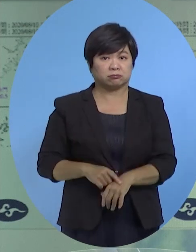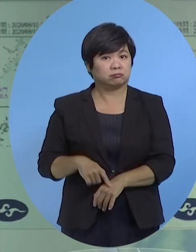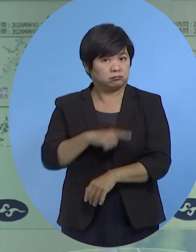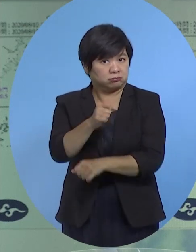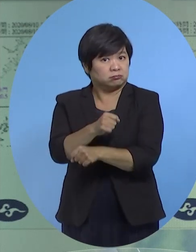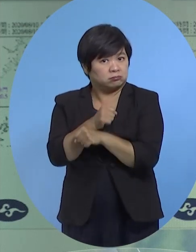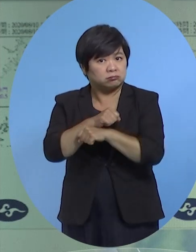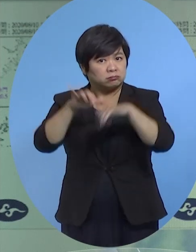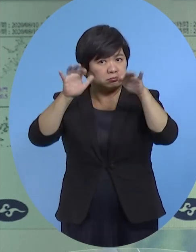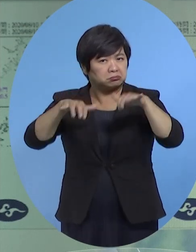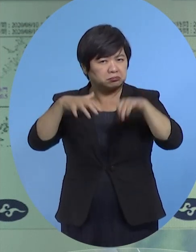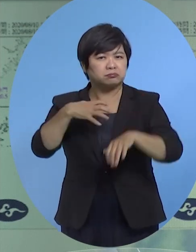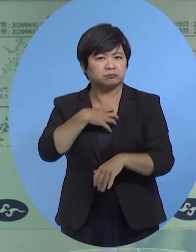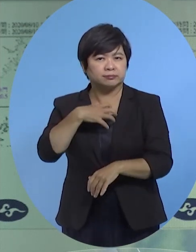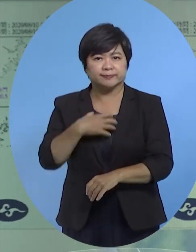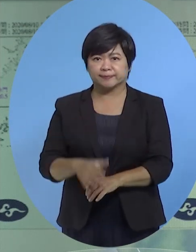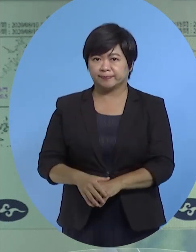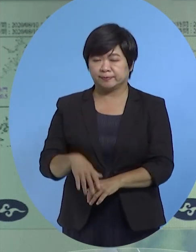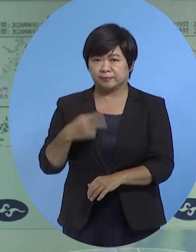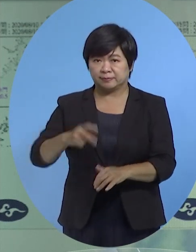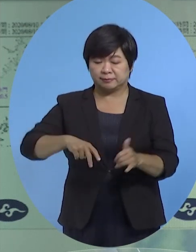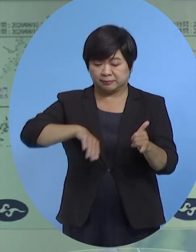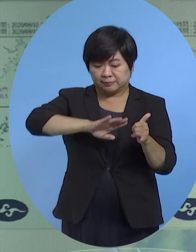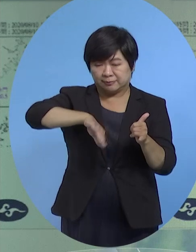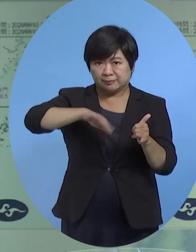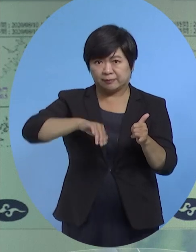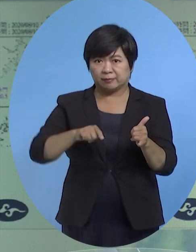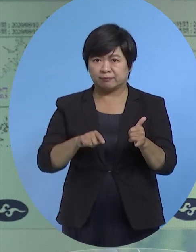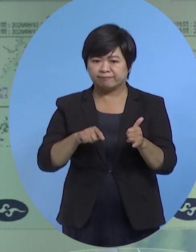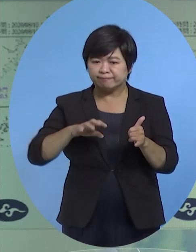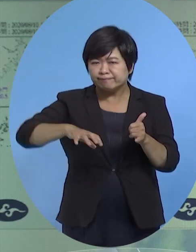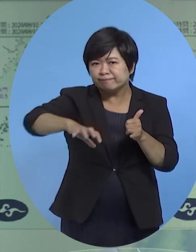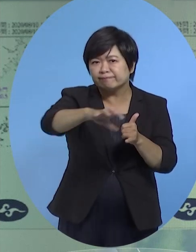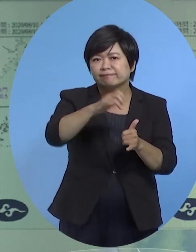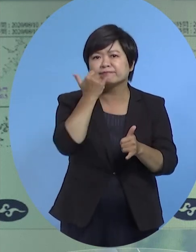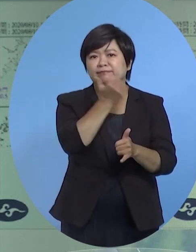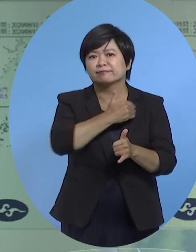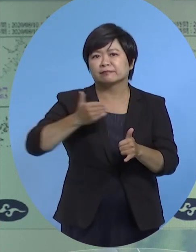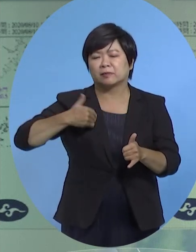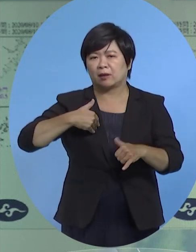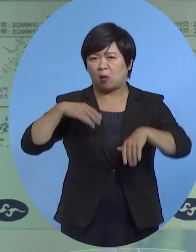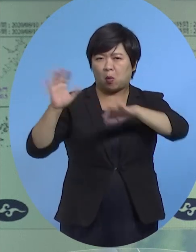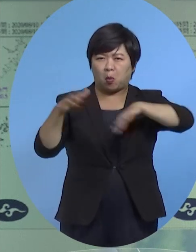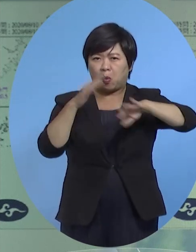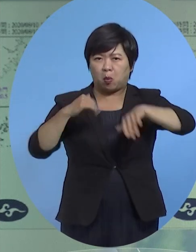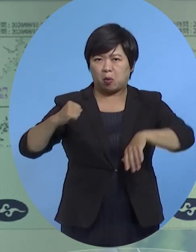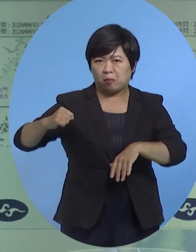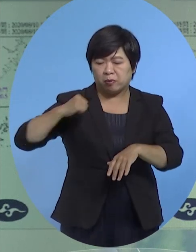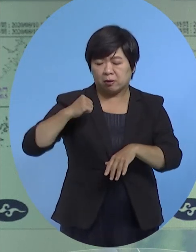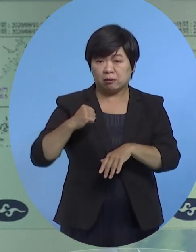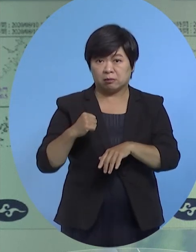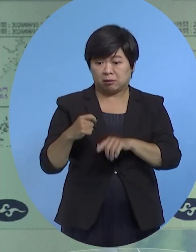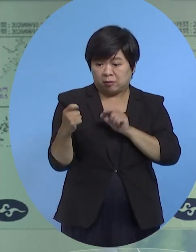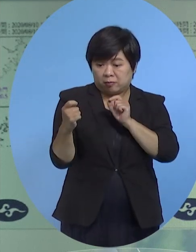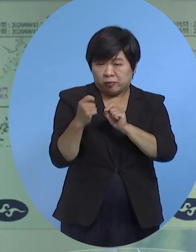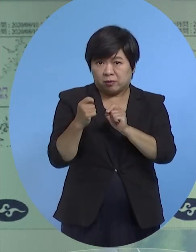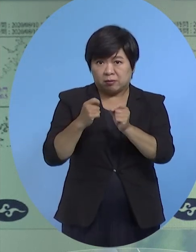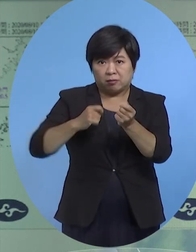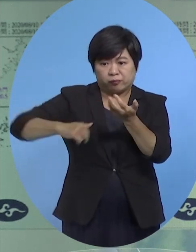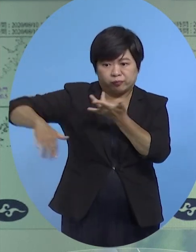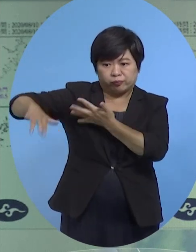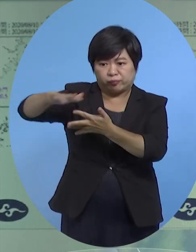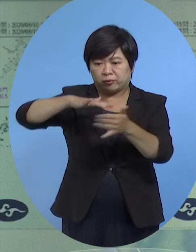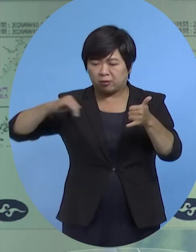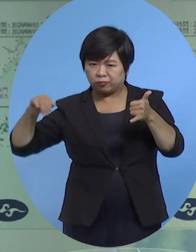注意这样的雨势哦。那另外沿海局部的地区也都容易有强阵风，尤其比较接近台风环流附近